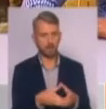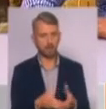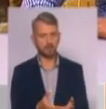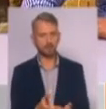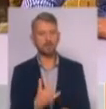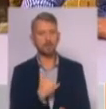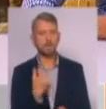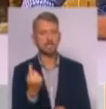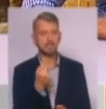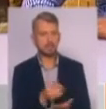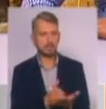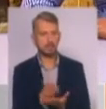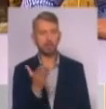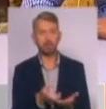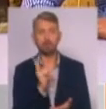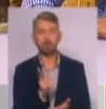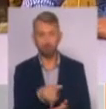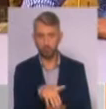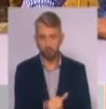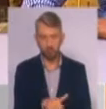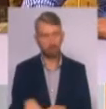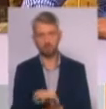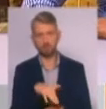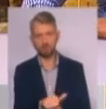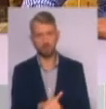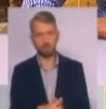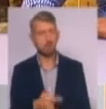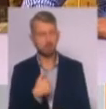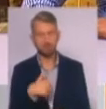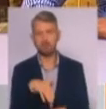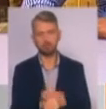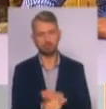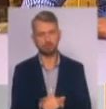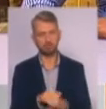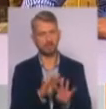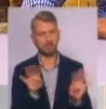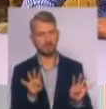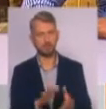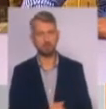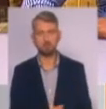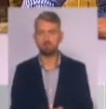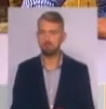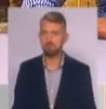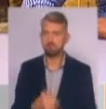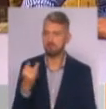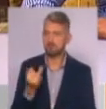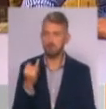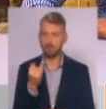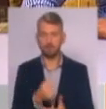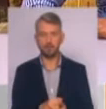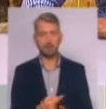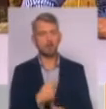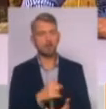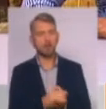у нас єдиний вектор. Якщо хтось не йде, то й ми всі не йдемо. Ми не пішли на лінійки. Так, цікаво також. Я